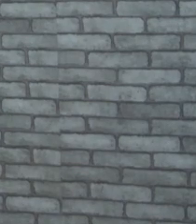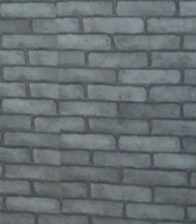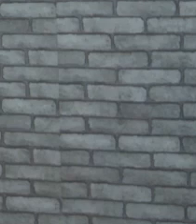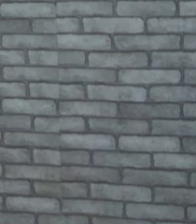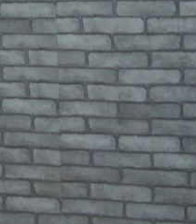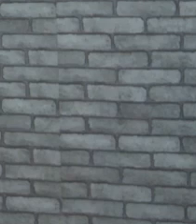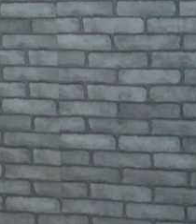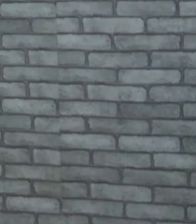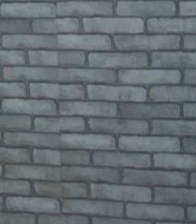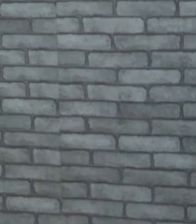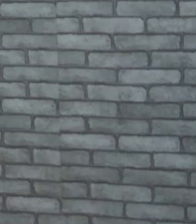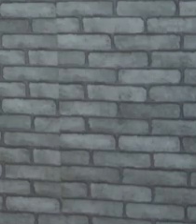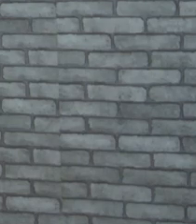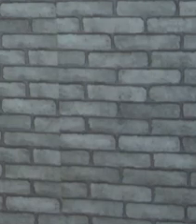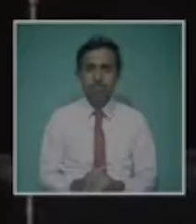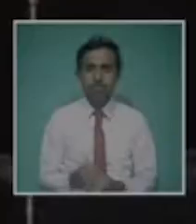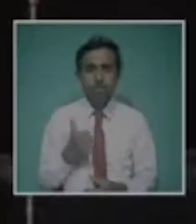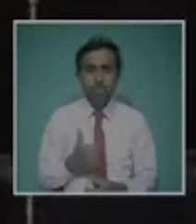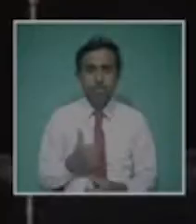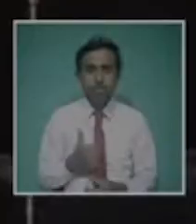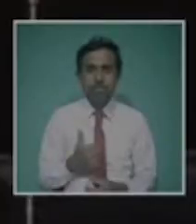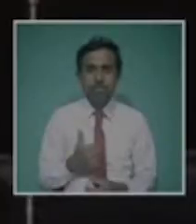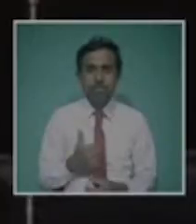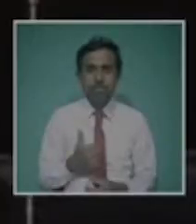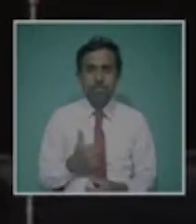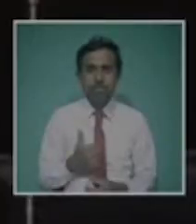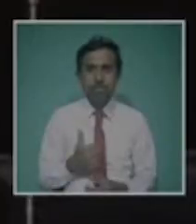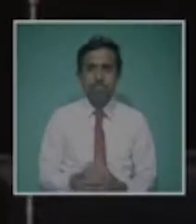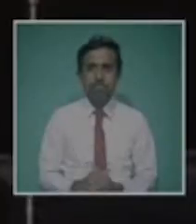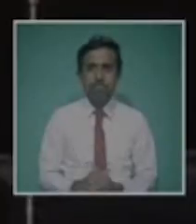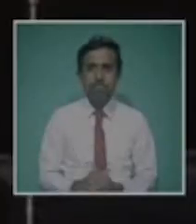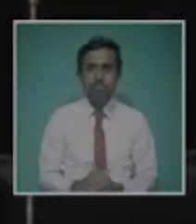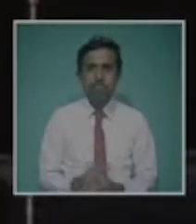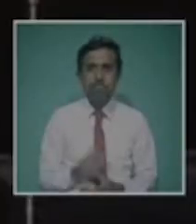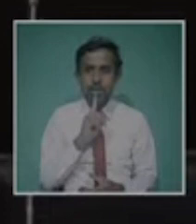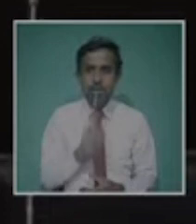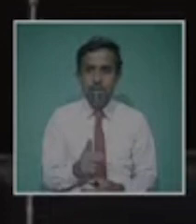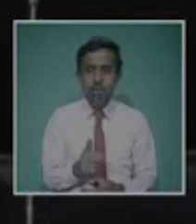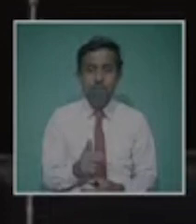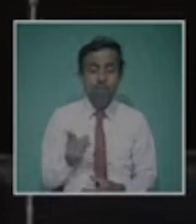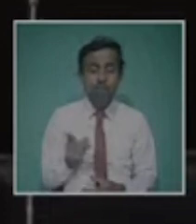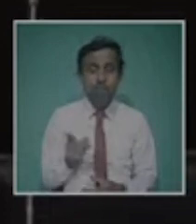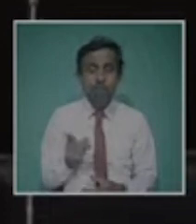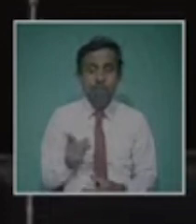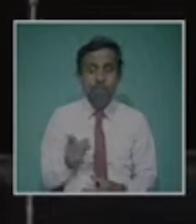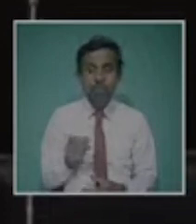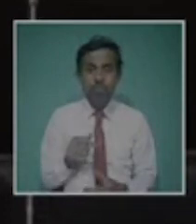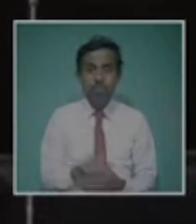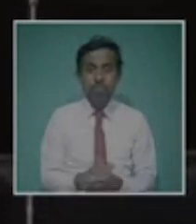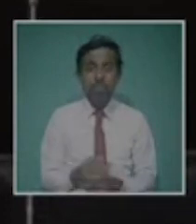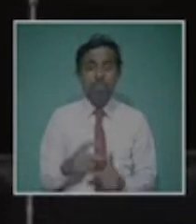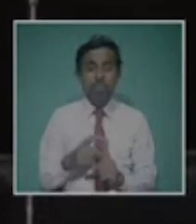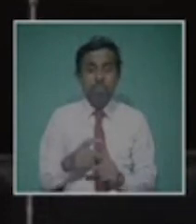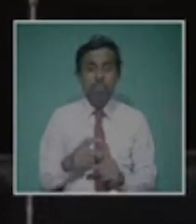ரிஷாத் பதியுதீன் அவர்கள் பாராளுமன்றத்தில் பேசியிருந்தாரு. அதே போல இந்த PTA மிக மோசமான இந்த சட்டம் இன்றும் நாடு